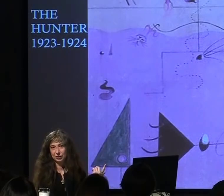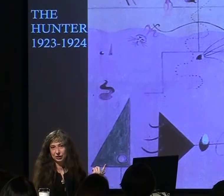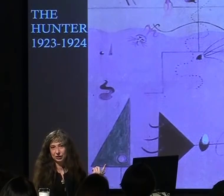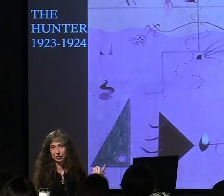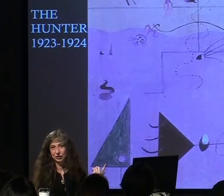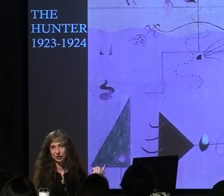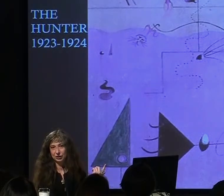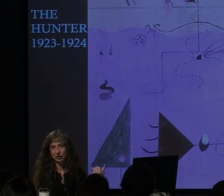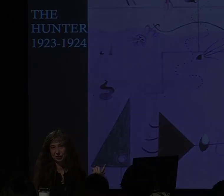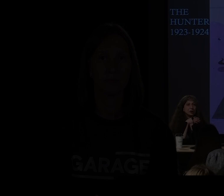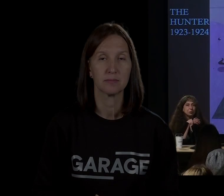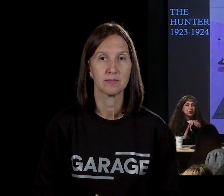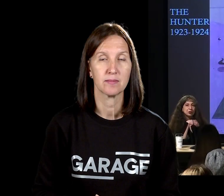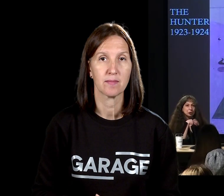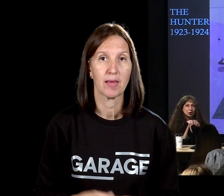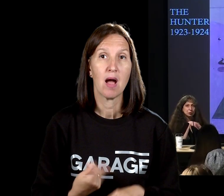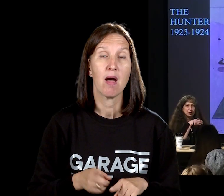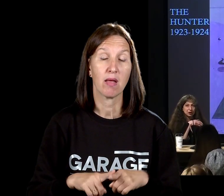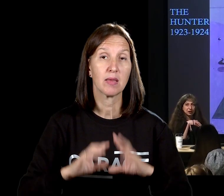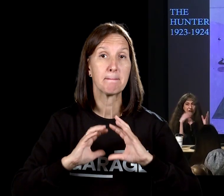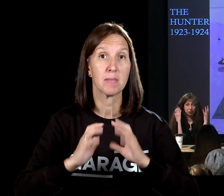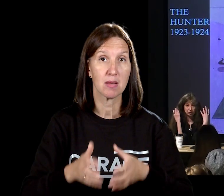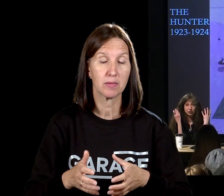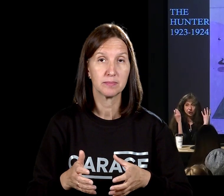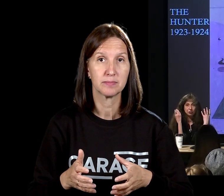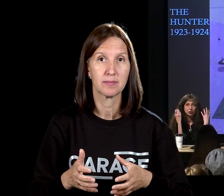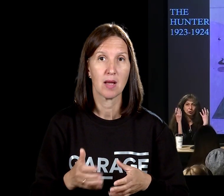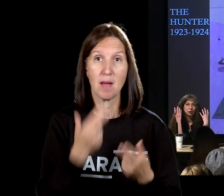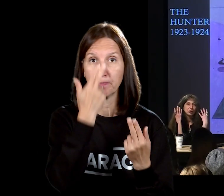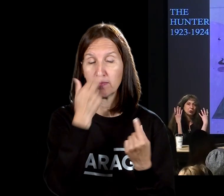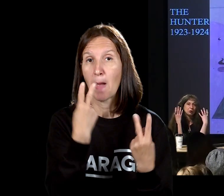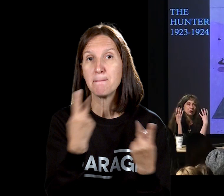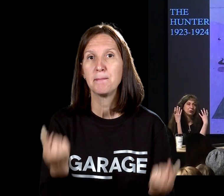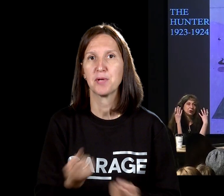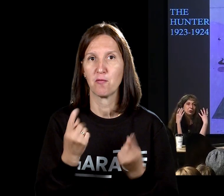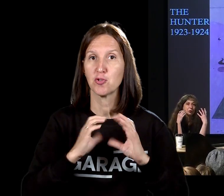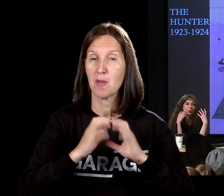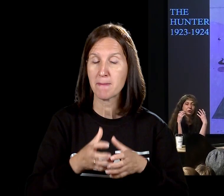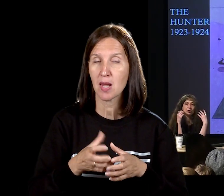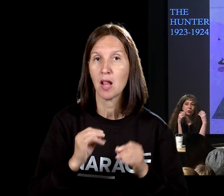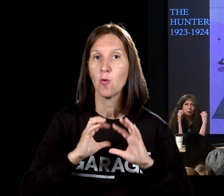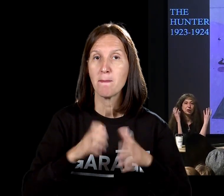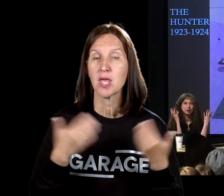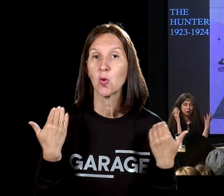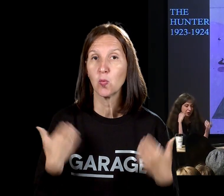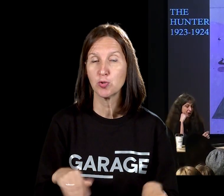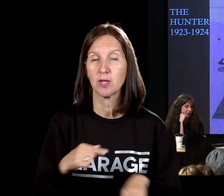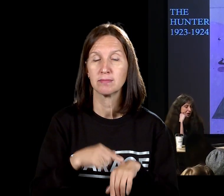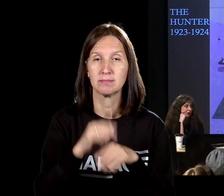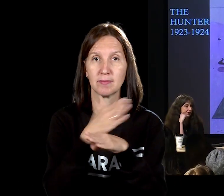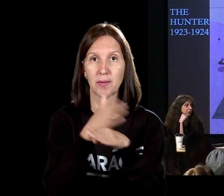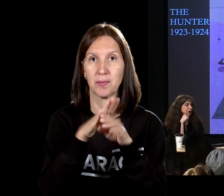по-каталонски означает «сардинец». То есть это мир, который это привычный мир, но мир, который подвергся вот этому удивительному